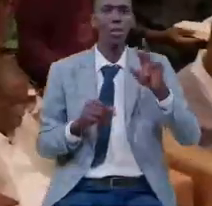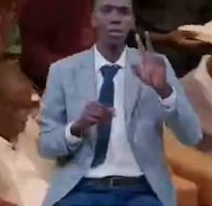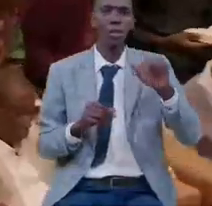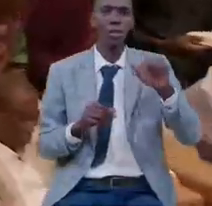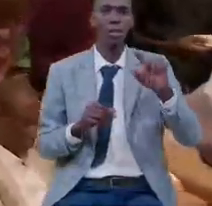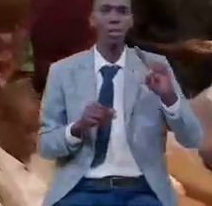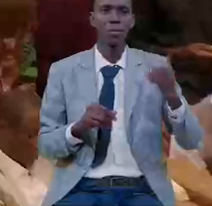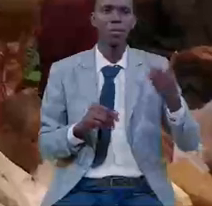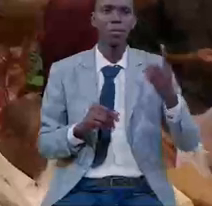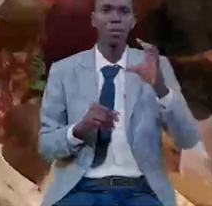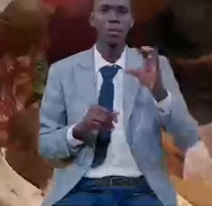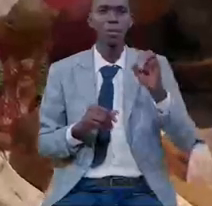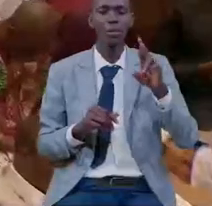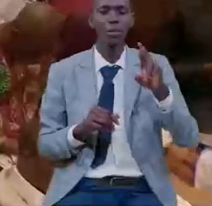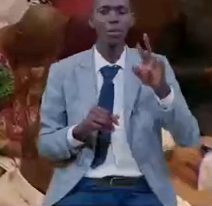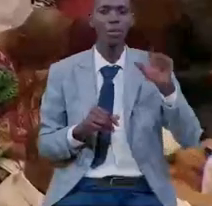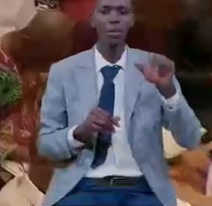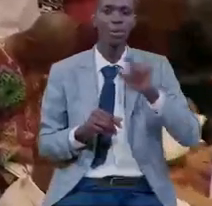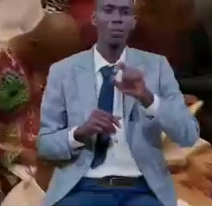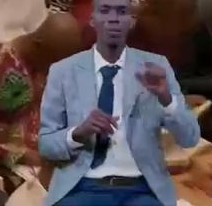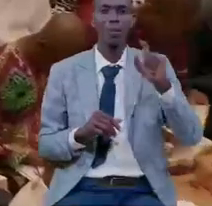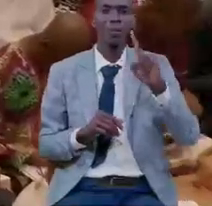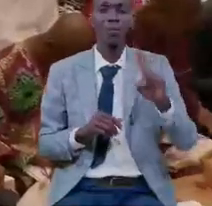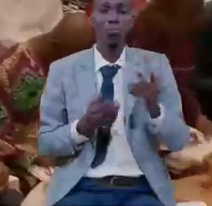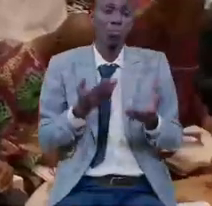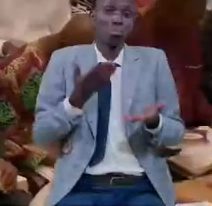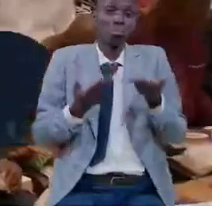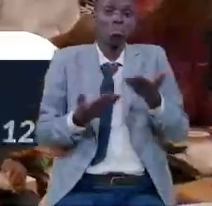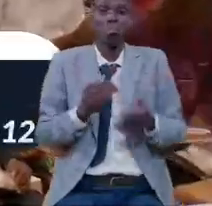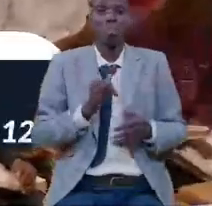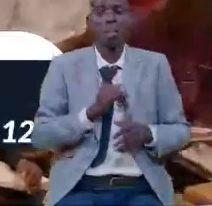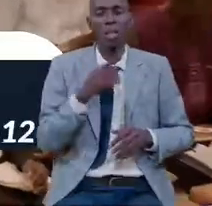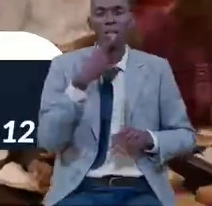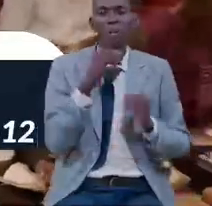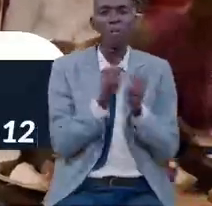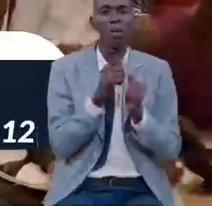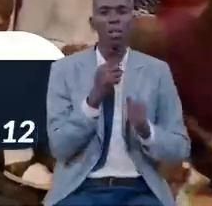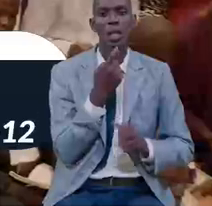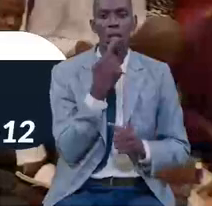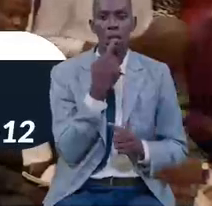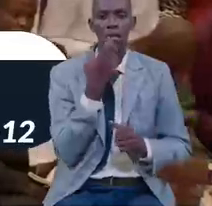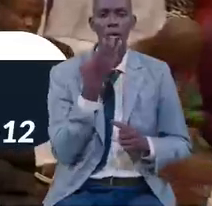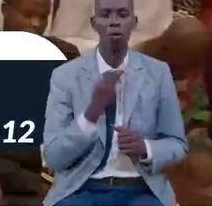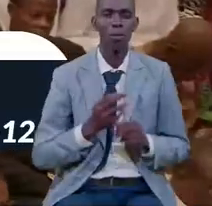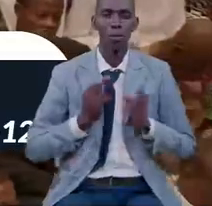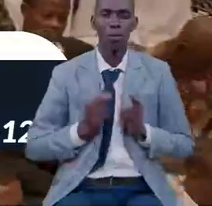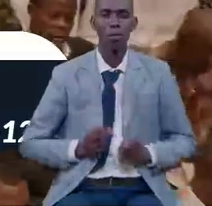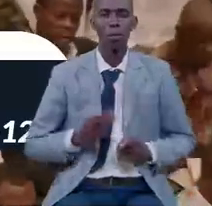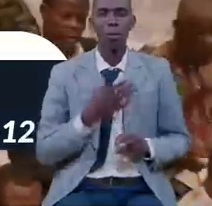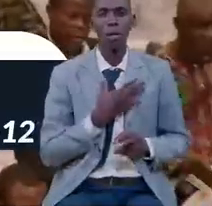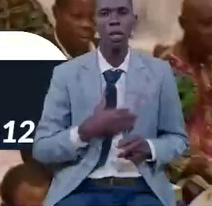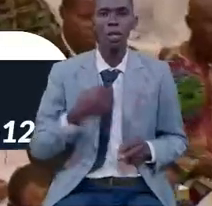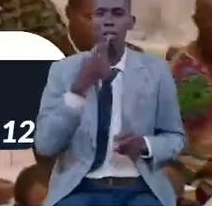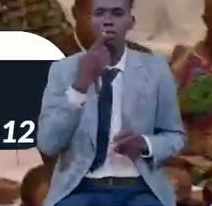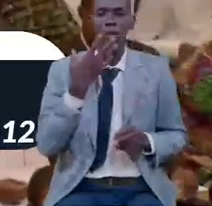1 Corinthiens 13, le verset 1, quand je parlerai les langues des hommes et